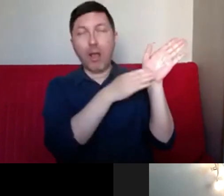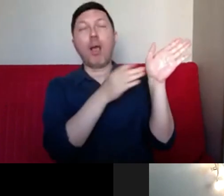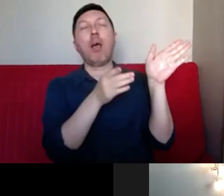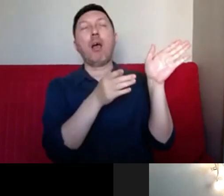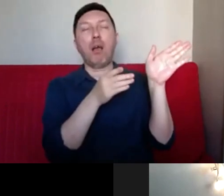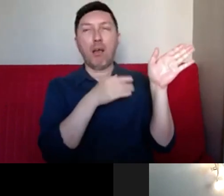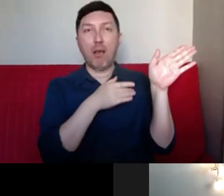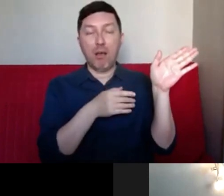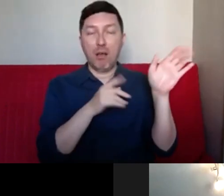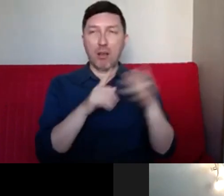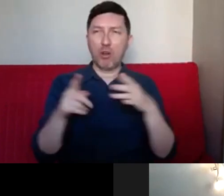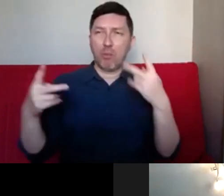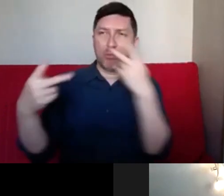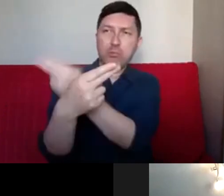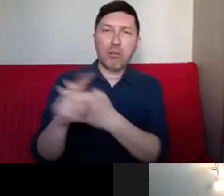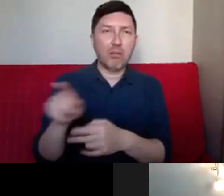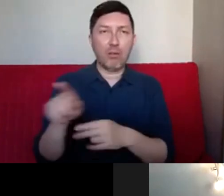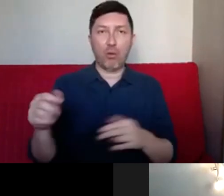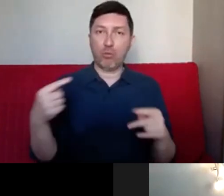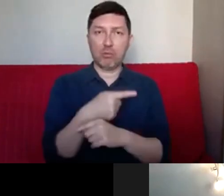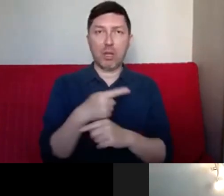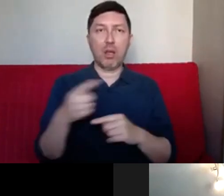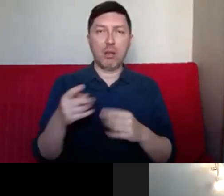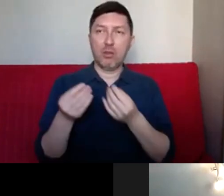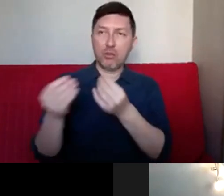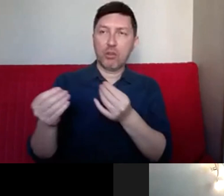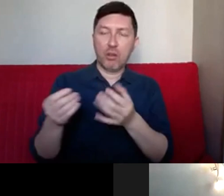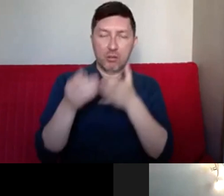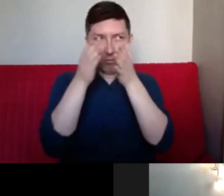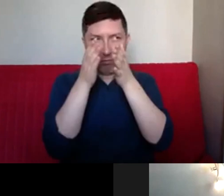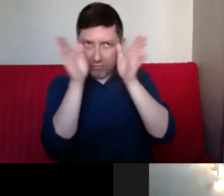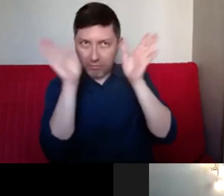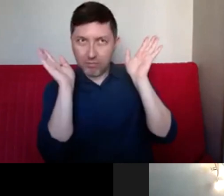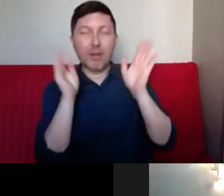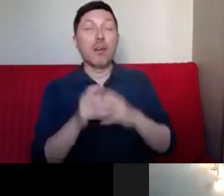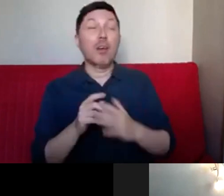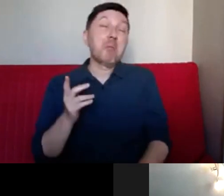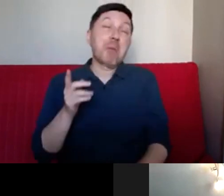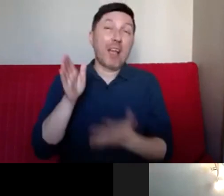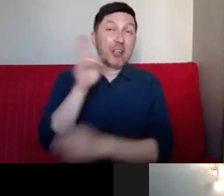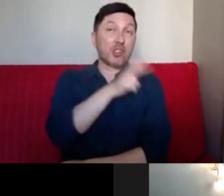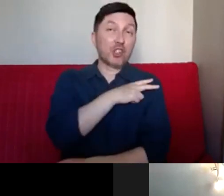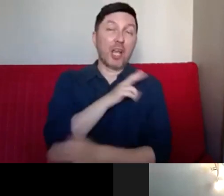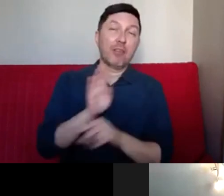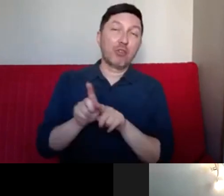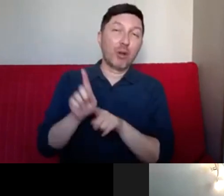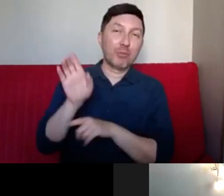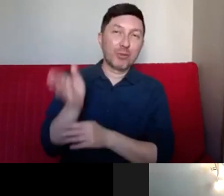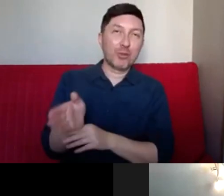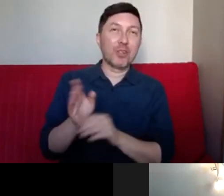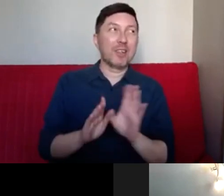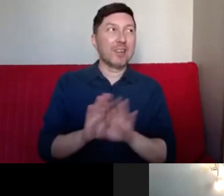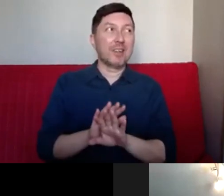tout un frein, c'est plus un moteur pour lui qu'autre chose. Mais là aussi, c'est un monde idéal. Des chefs comme ça, je pense que le jour où je ne serai plus avec